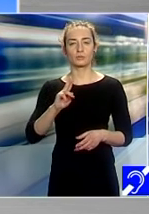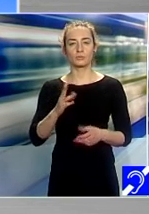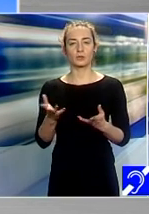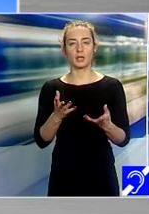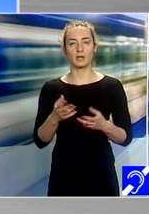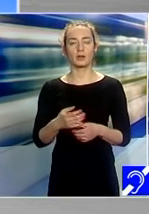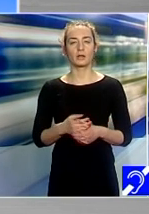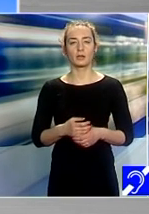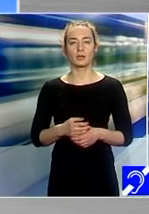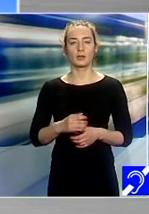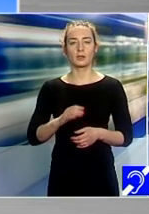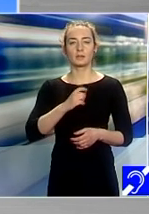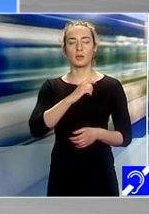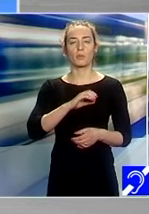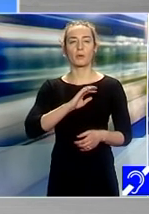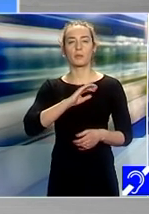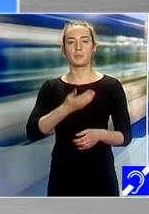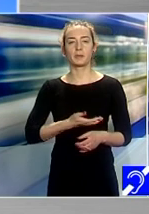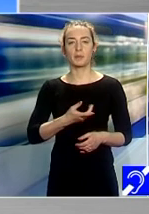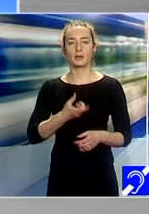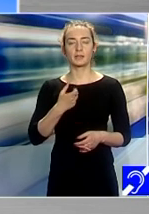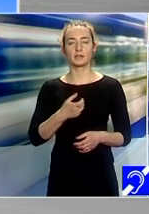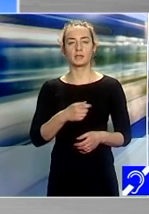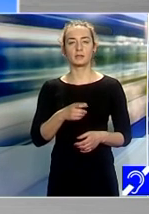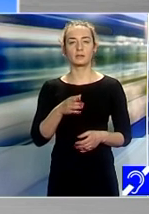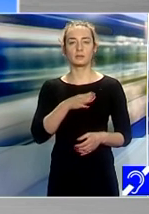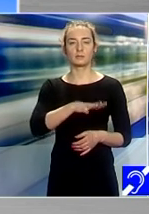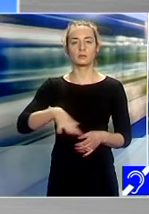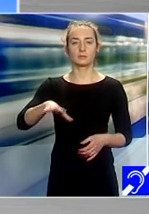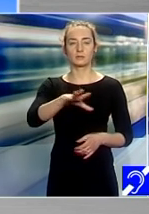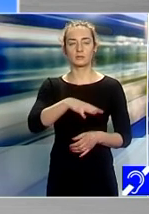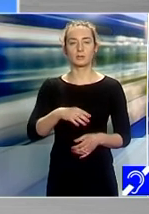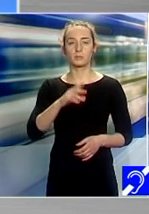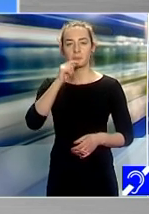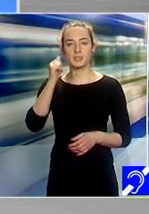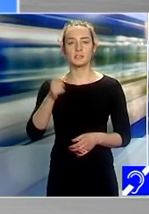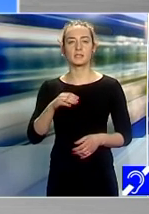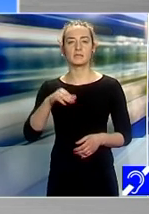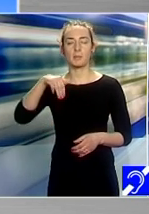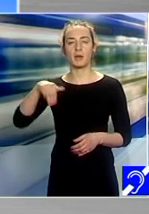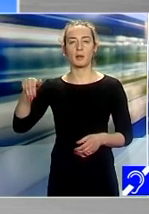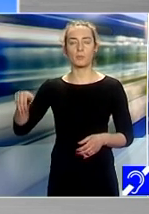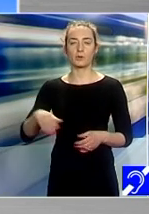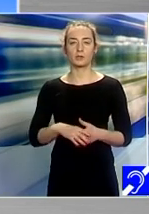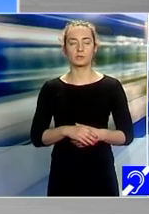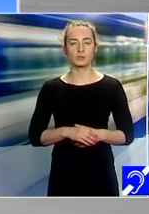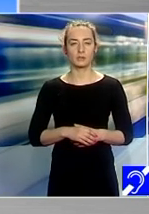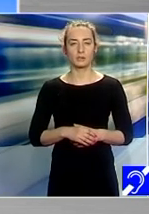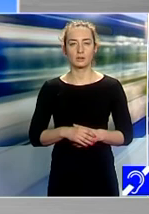Cluj, sau primarii din area lor de competență din celelalte județe, Bistrița, Maramureș. O